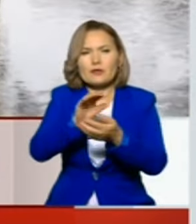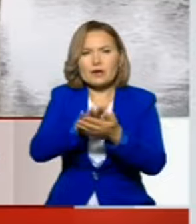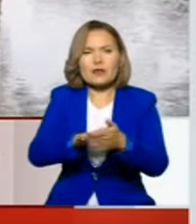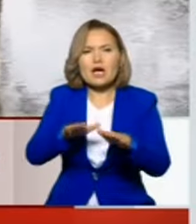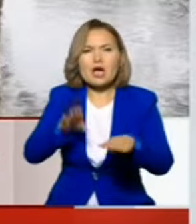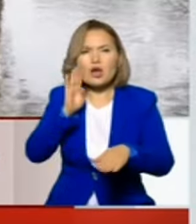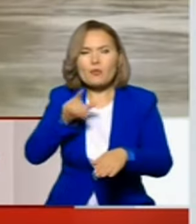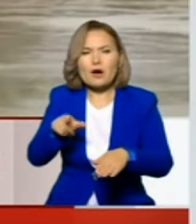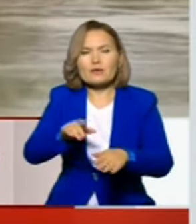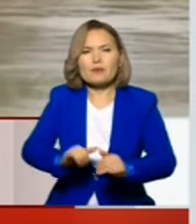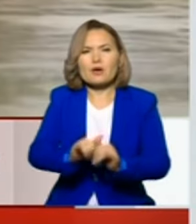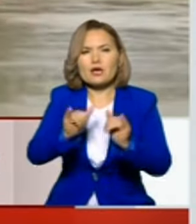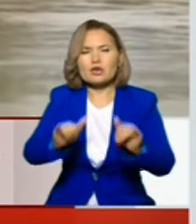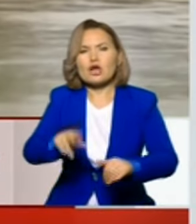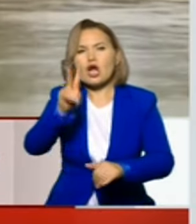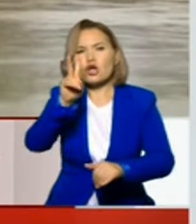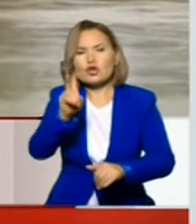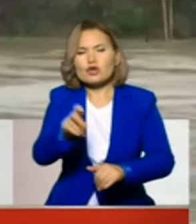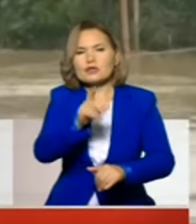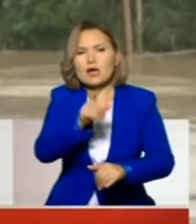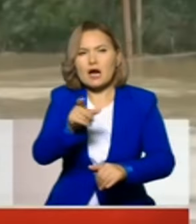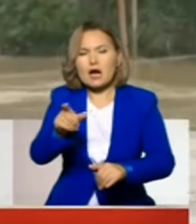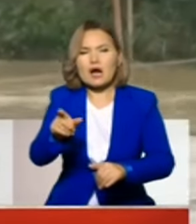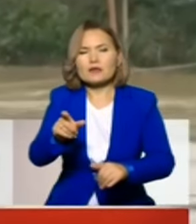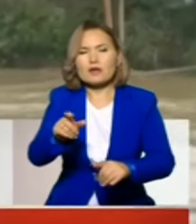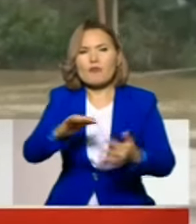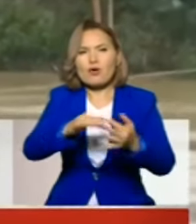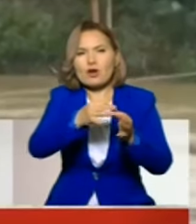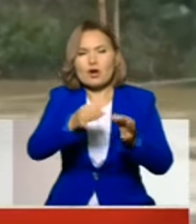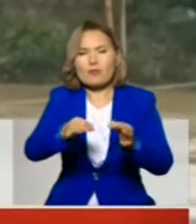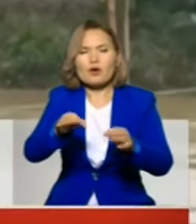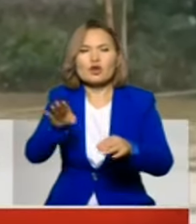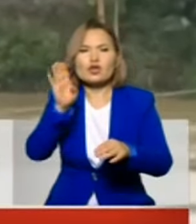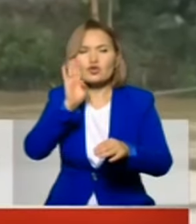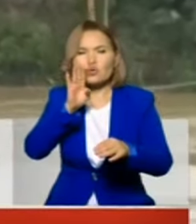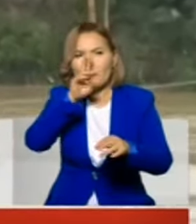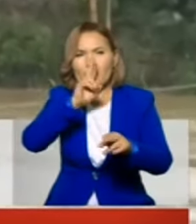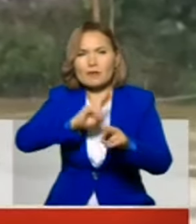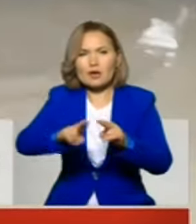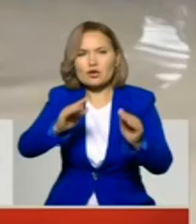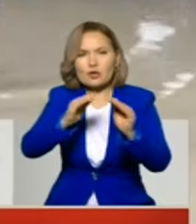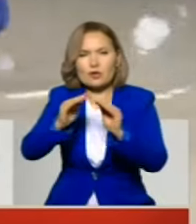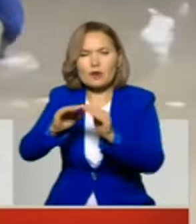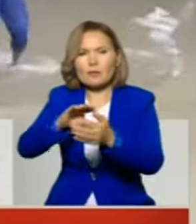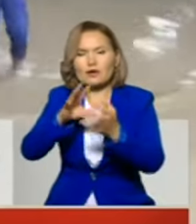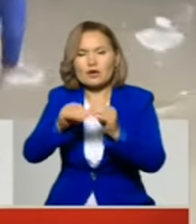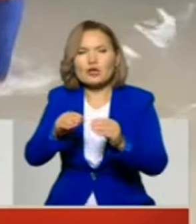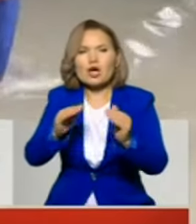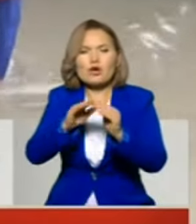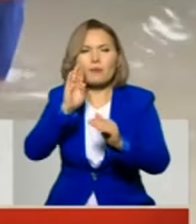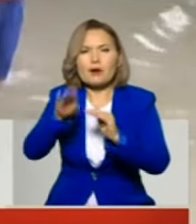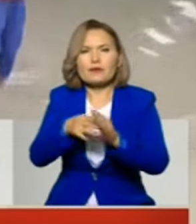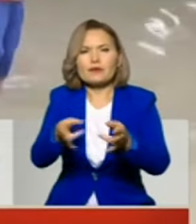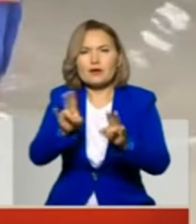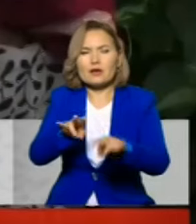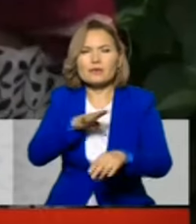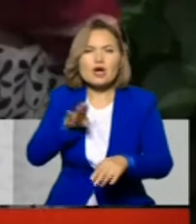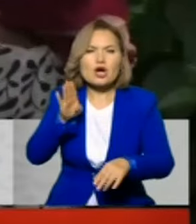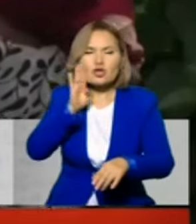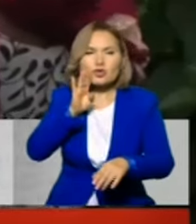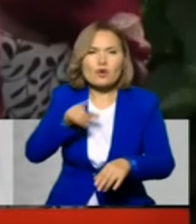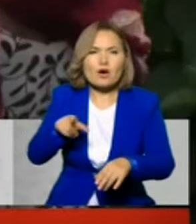Жергілікті өзен арнасынан тасып, 200-ден астам елді мекенді су шайған. Жүздеген баспана су астында қалды. Жолдарды су